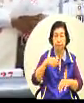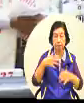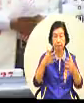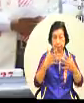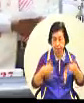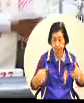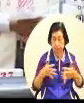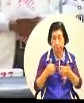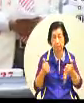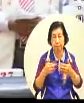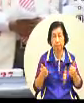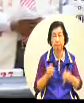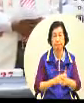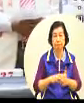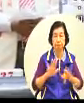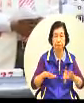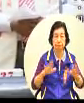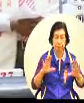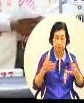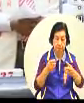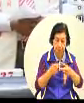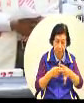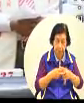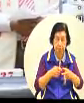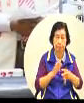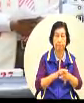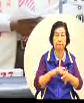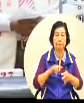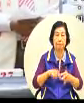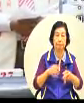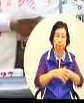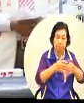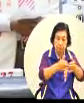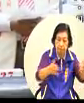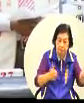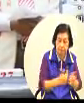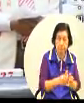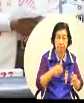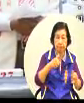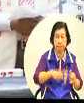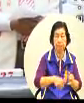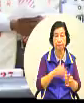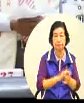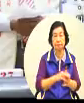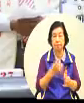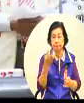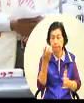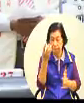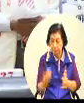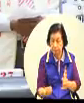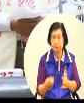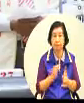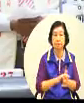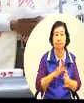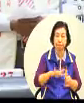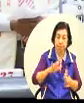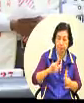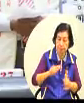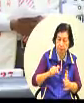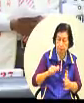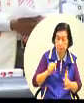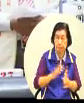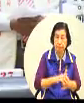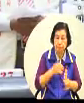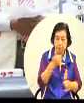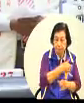小等等，有时候变得说族群如果人数太少，然后要共聘老师，老师有交通问题要奔波等等，所以这